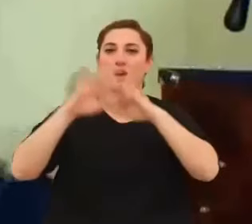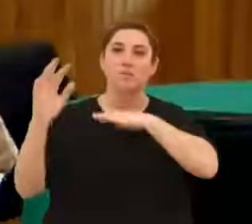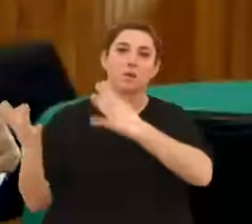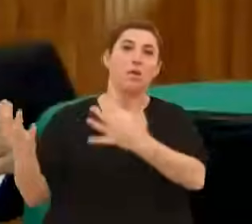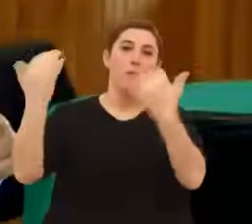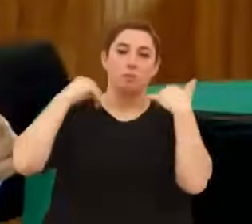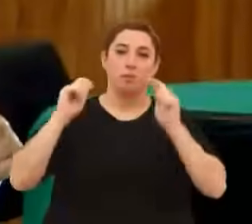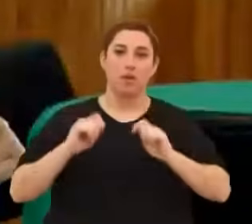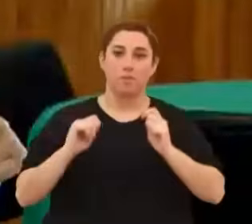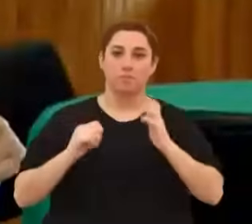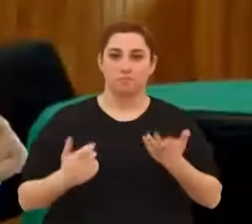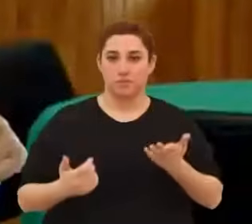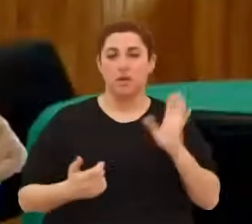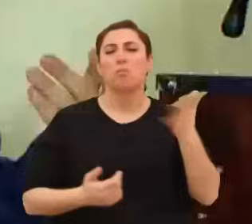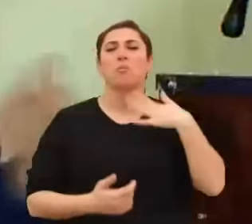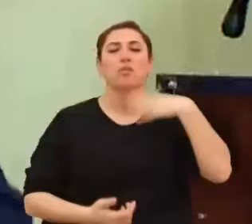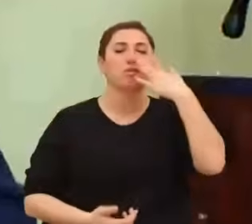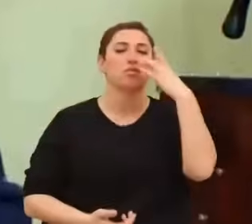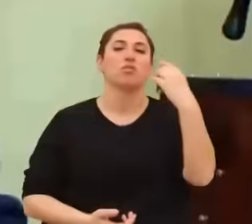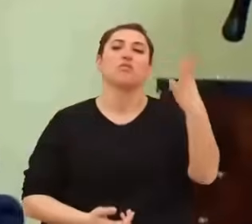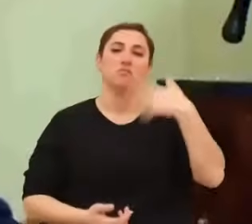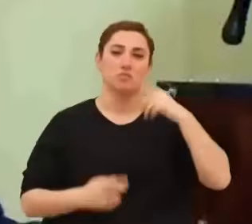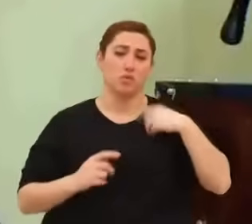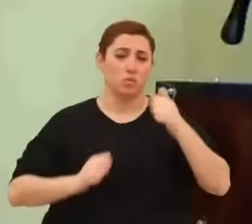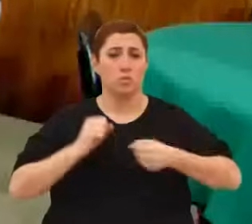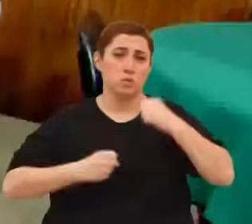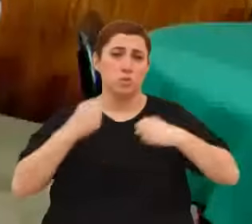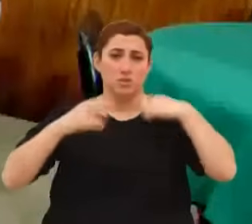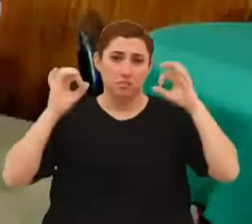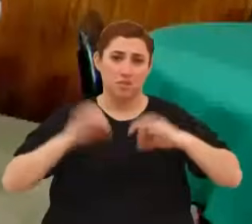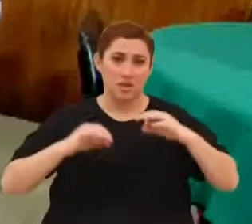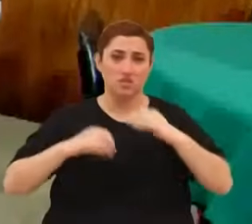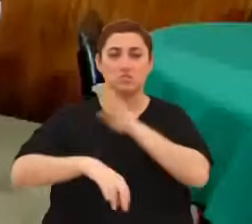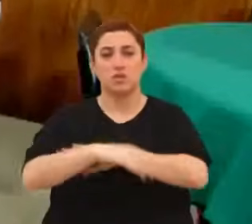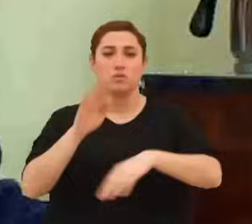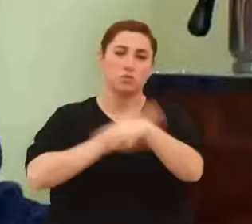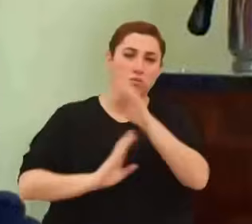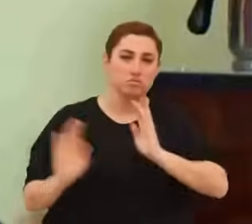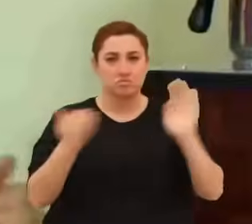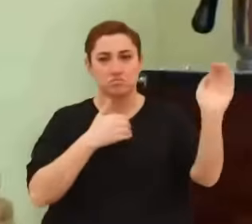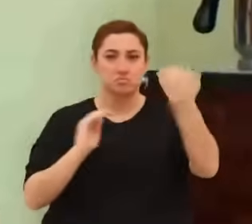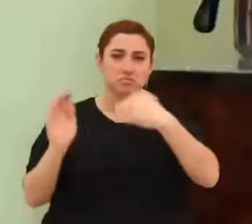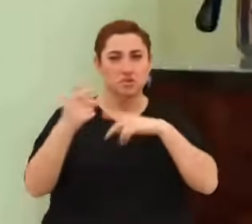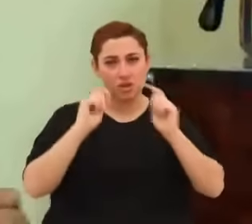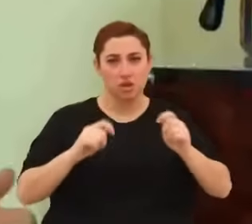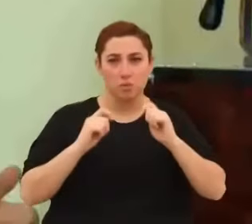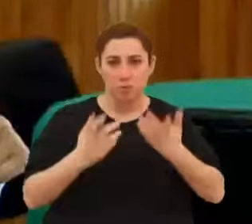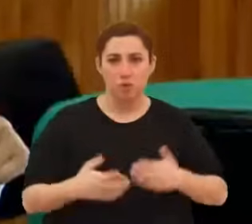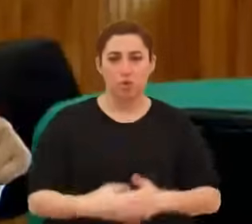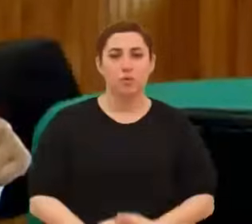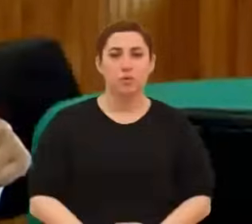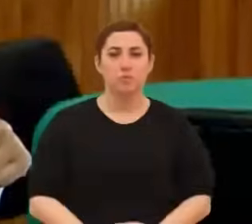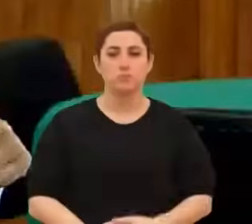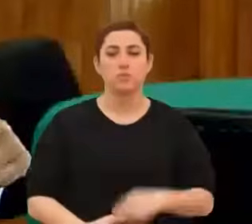defansa çökmüş. Adeciler. Ama bana sökmez. Bir başladım koşmaya. Sağından atıyorum, solundan geçiyorum. Solundan atıyorum, sağından